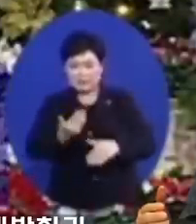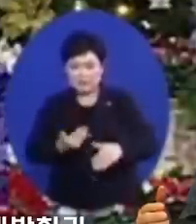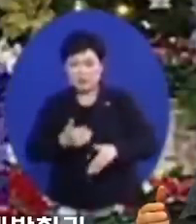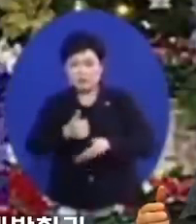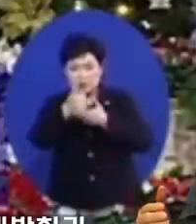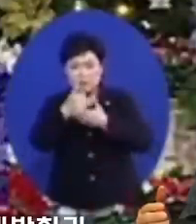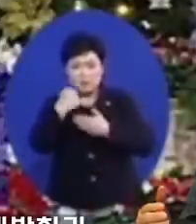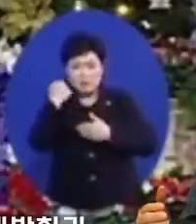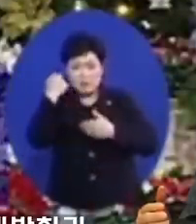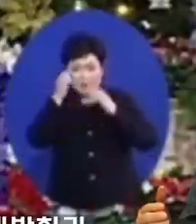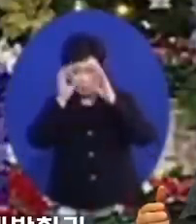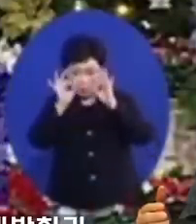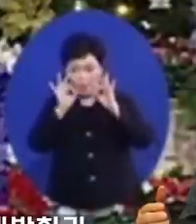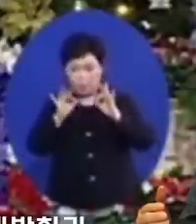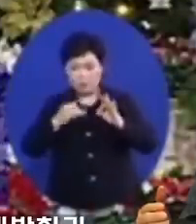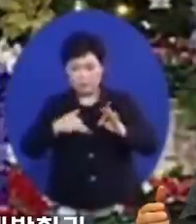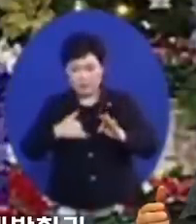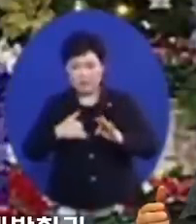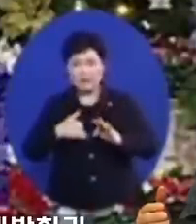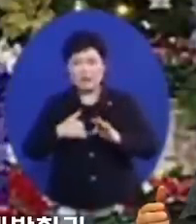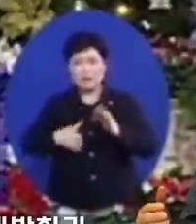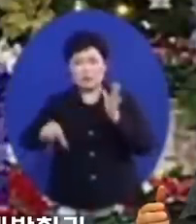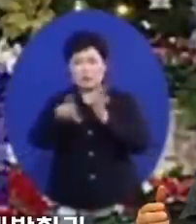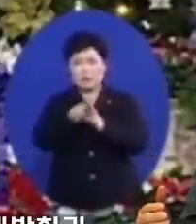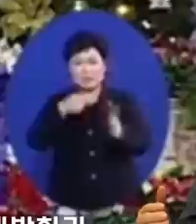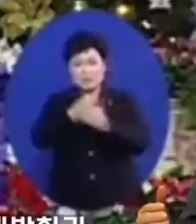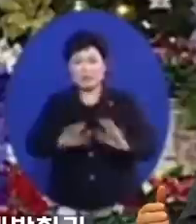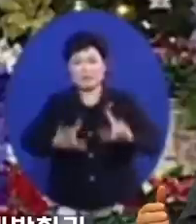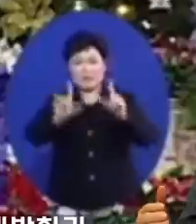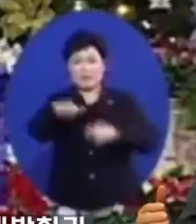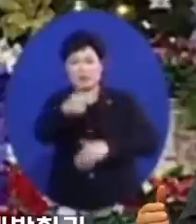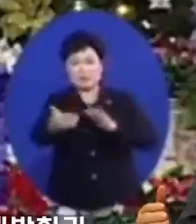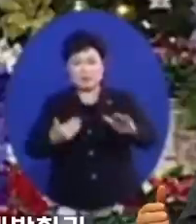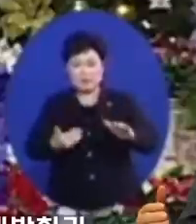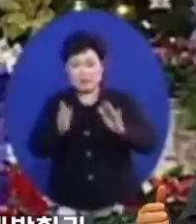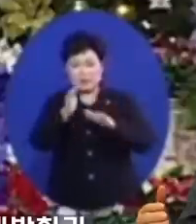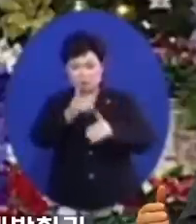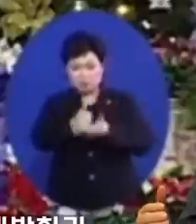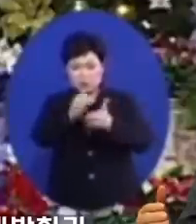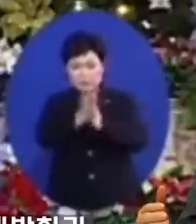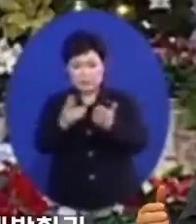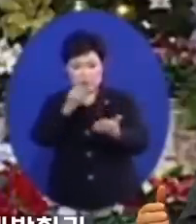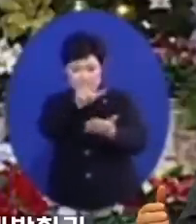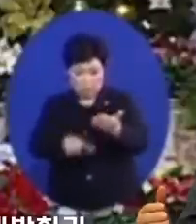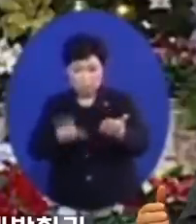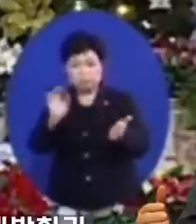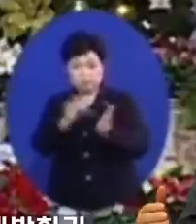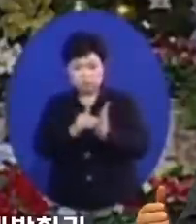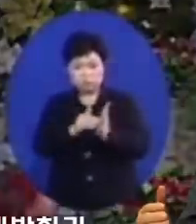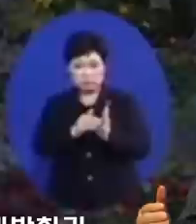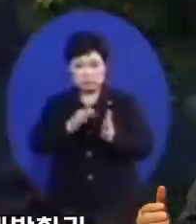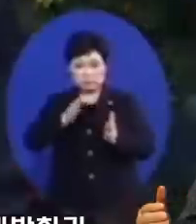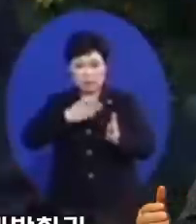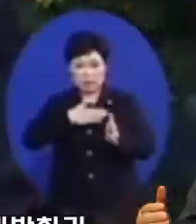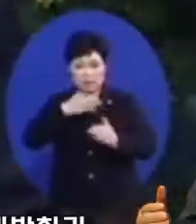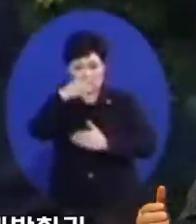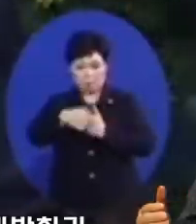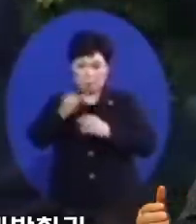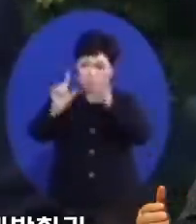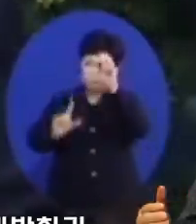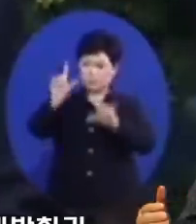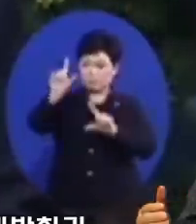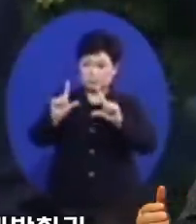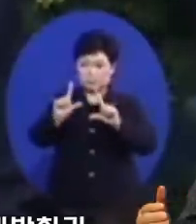보셨으며 나를 위하여 정한 날이 하루도 되기 전에 주의 책에 다 기록되었나이다. 내 인간의 현질이 이루어지기 전에 주님이 이미